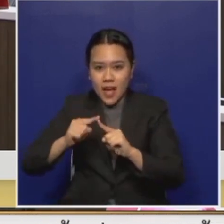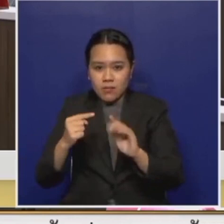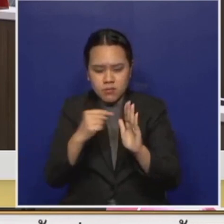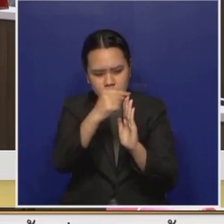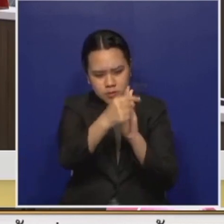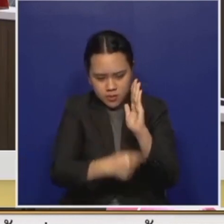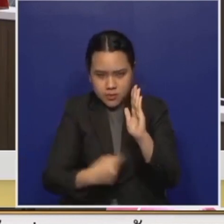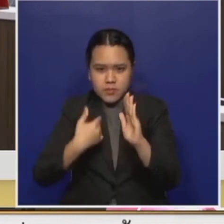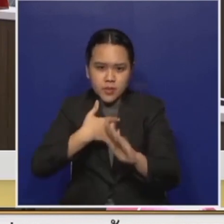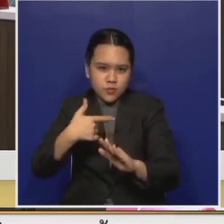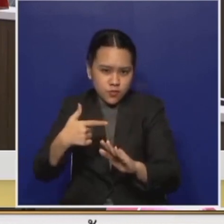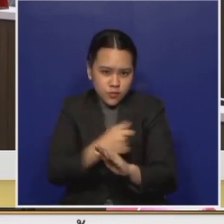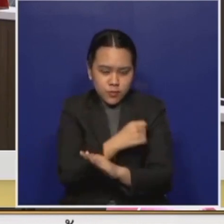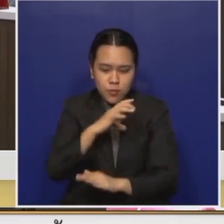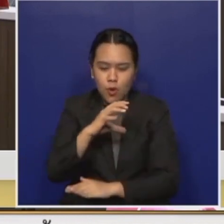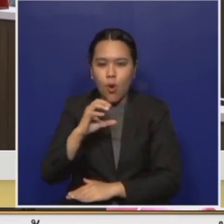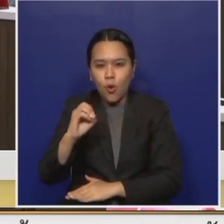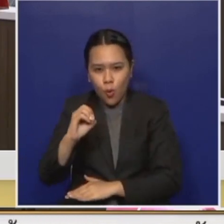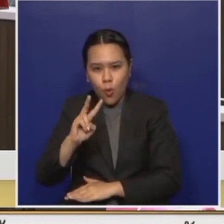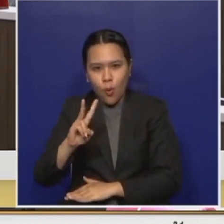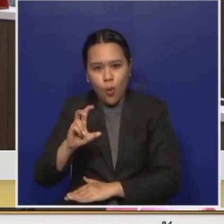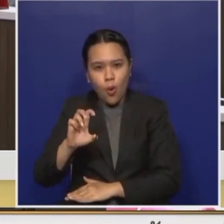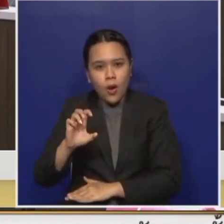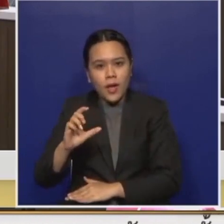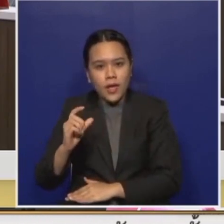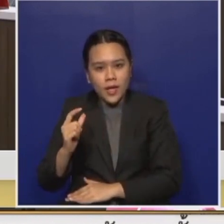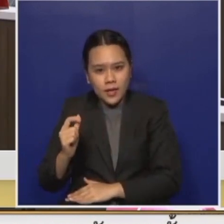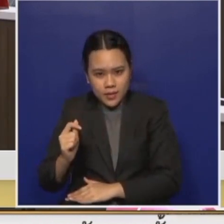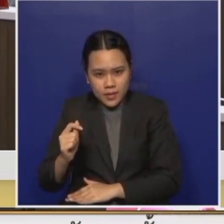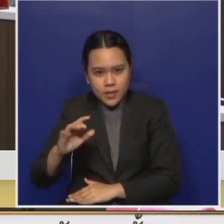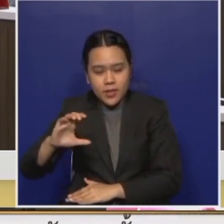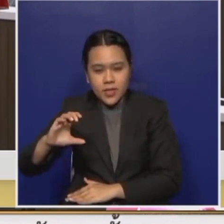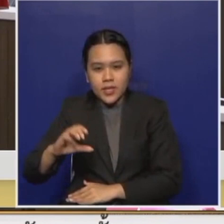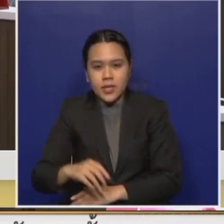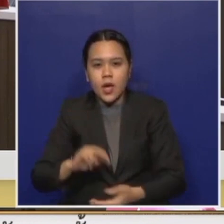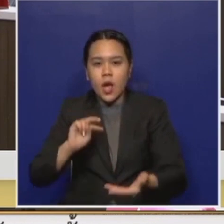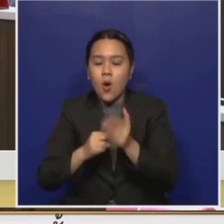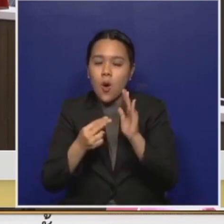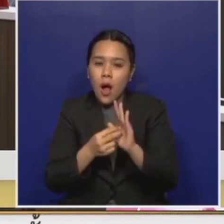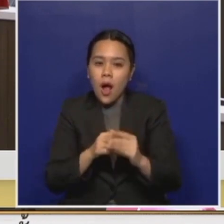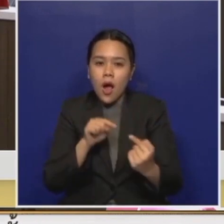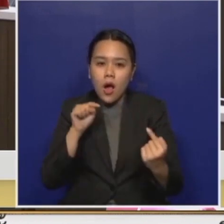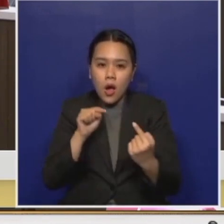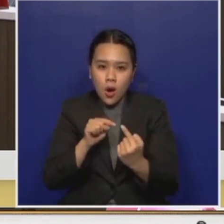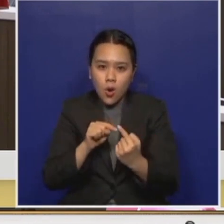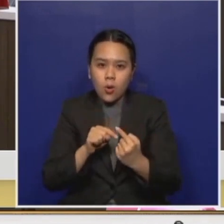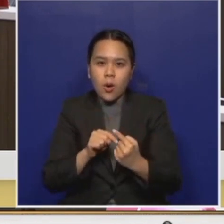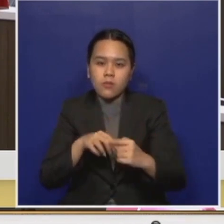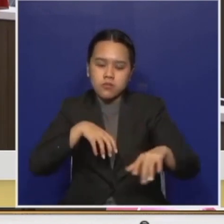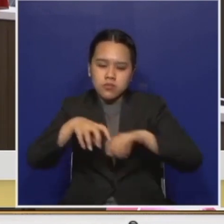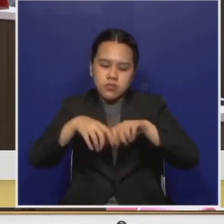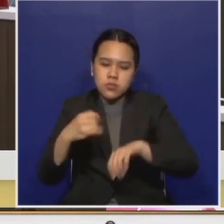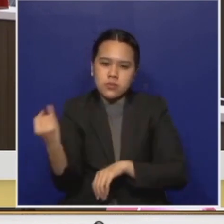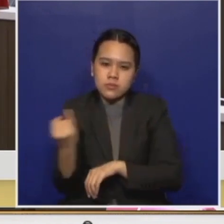ตรงนี้เองครัทำดนกบมันเป็นความด้วยรู้ไรพระสิธิภาในคบหจัการที่คาดการ